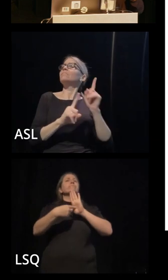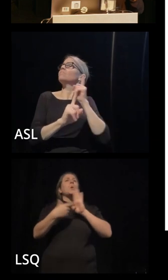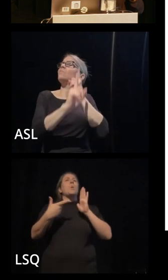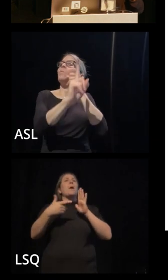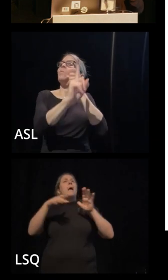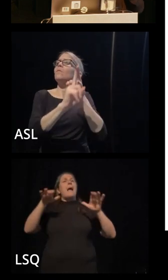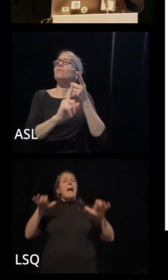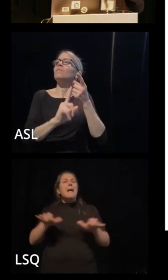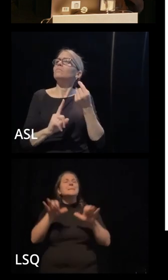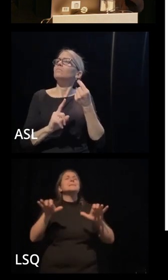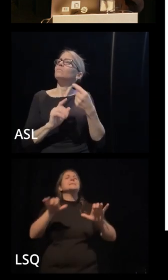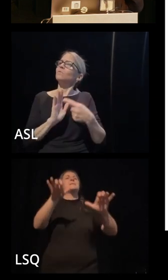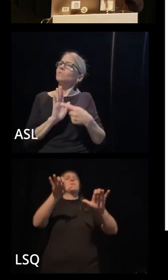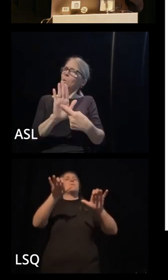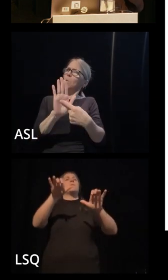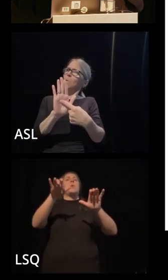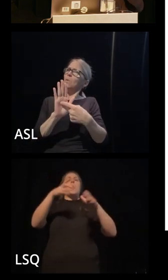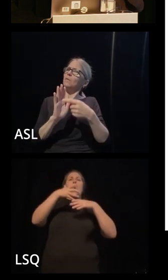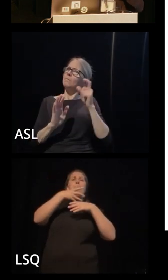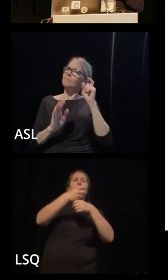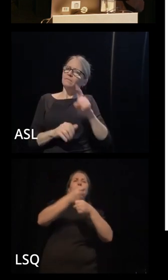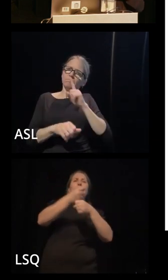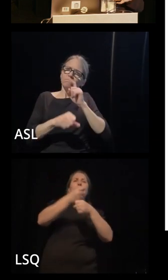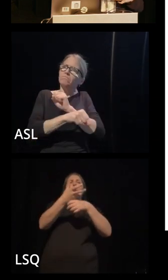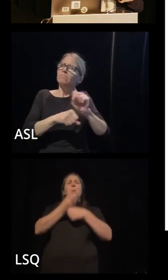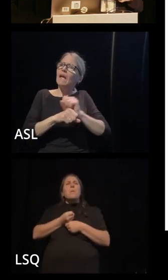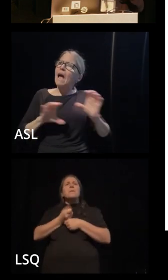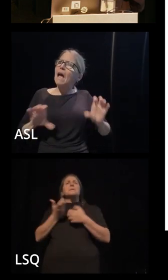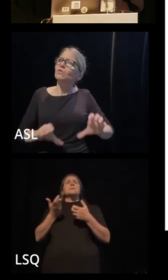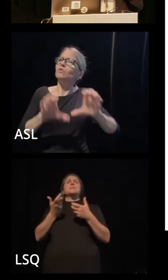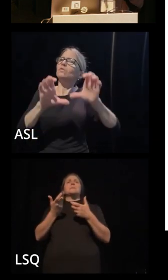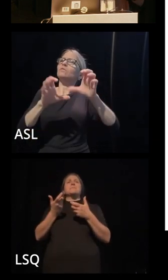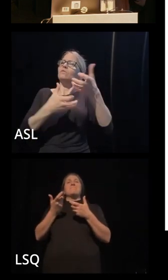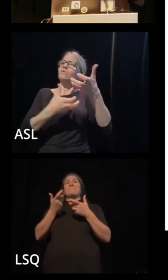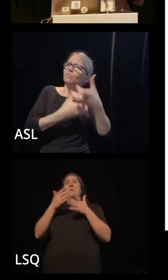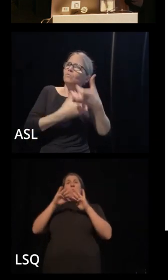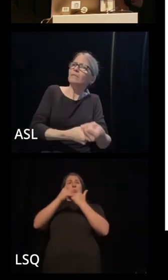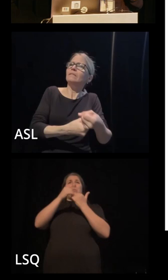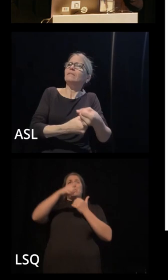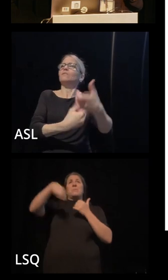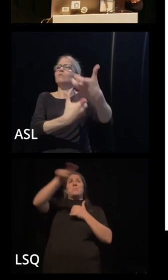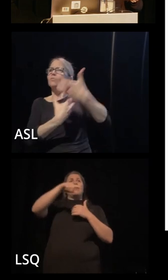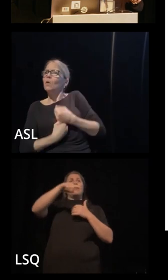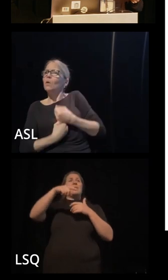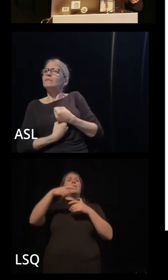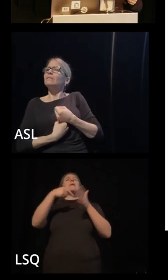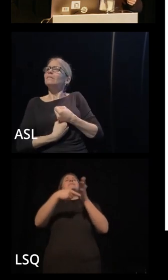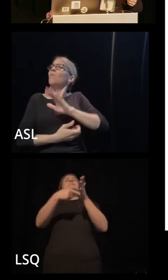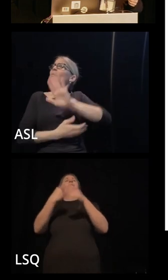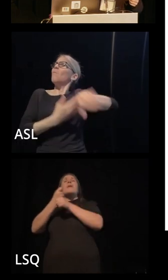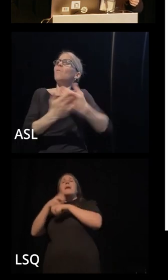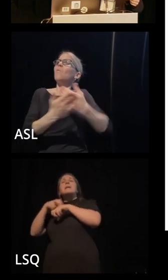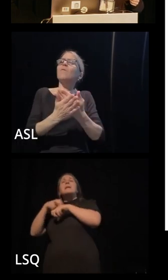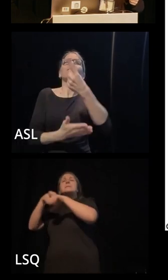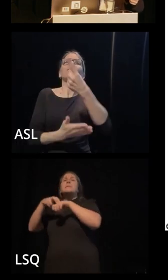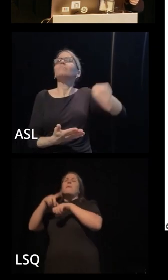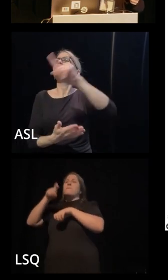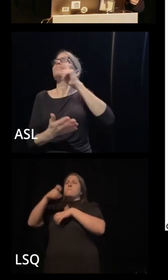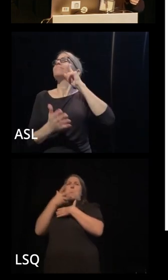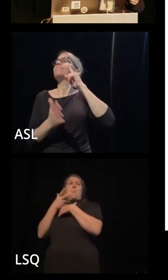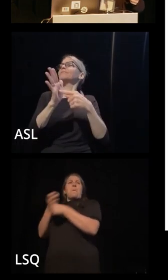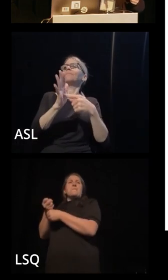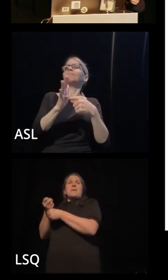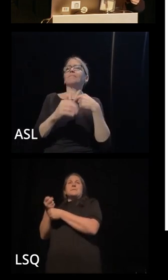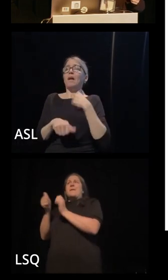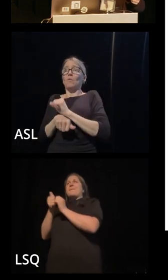et sur les liens de confiance qu'on a quand on est quand on travaille en art du cirque notamment. Alors,